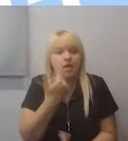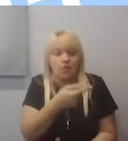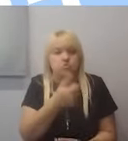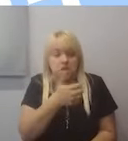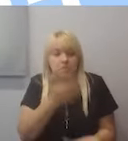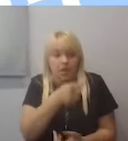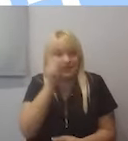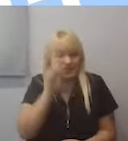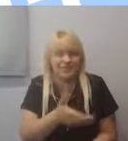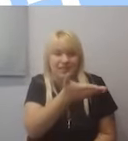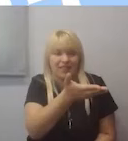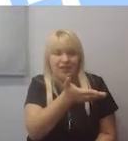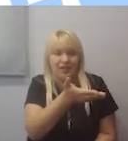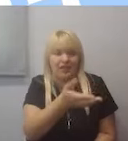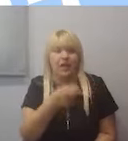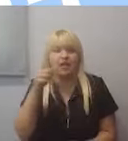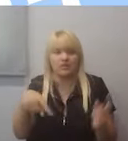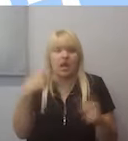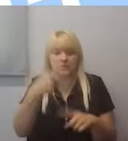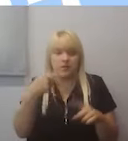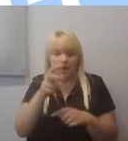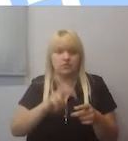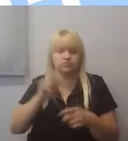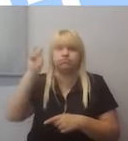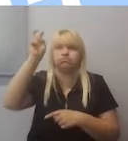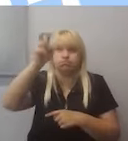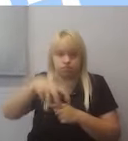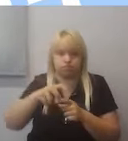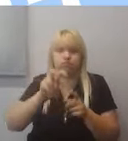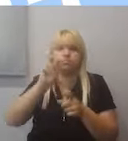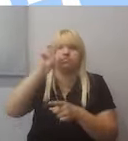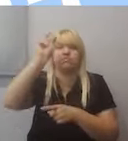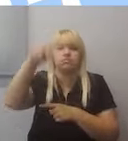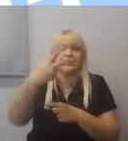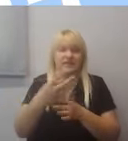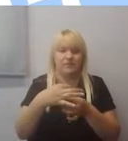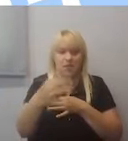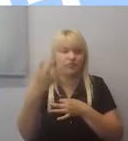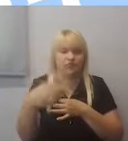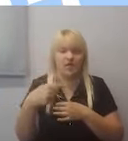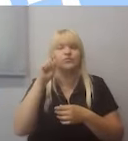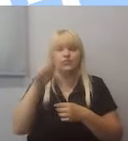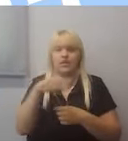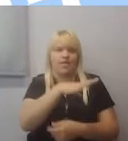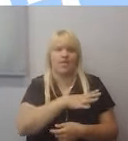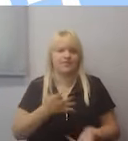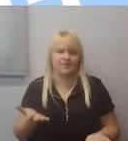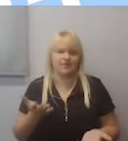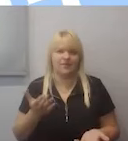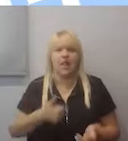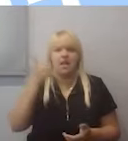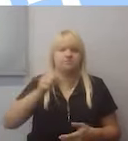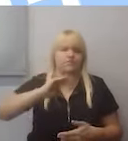nākamreiz vajadzēs lekt no vienas ēkas jumta uz otru 240 tu zināsi nē nē tas nav man jo tad es labāk eju p kāpnēm ja tas ir